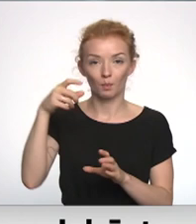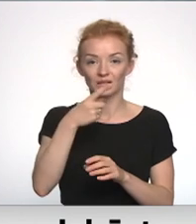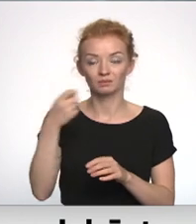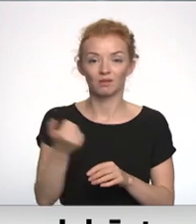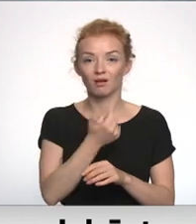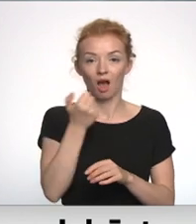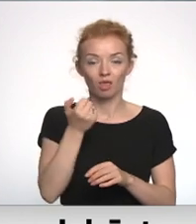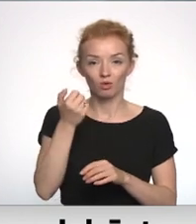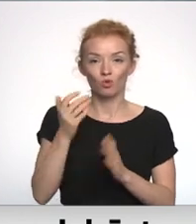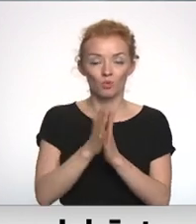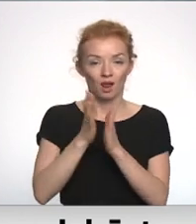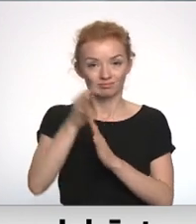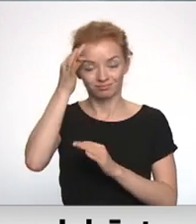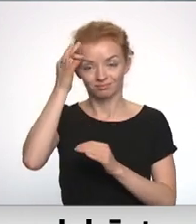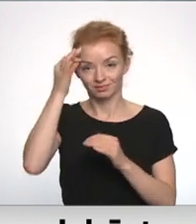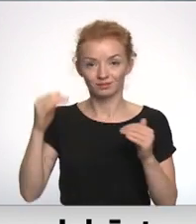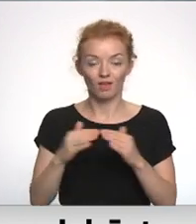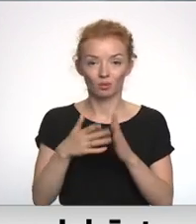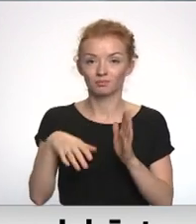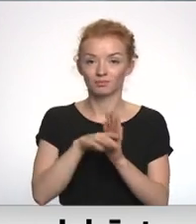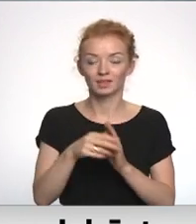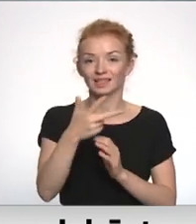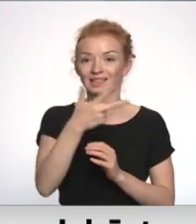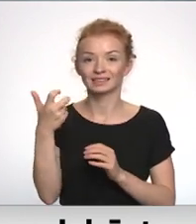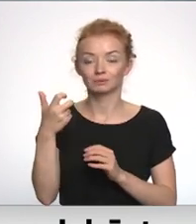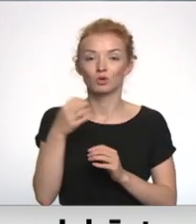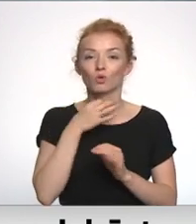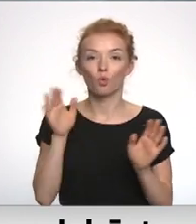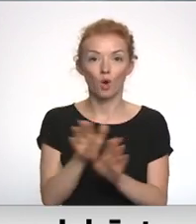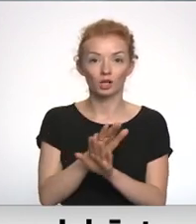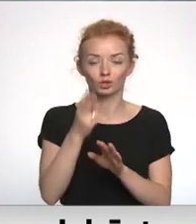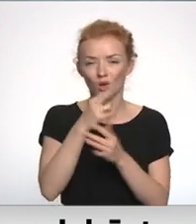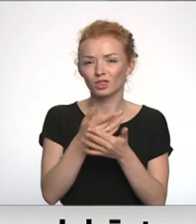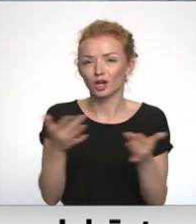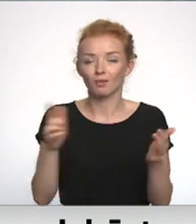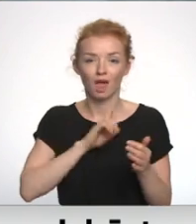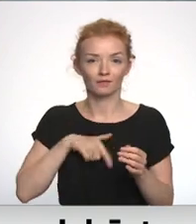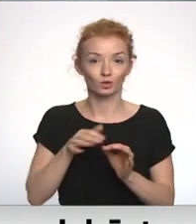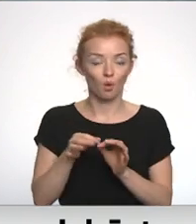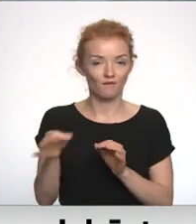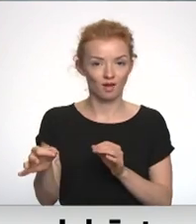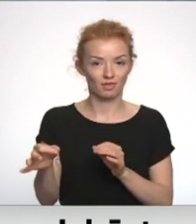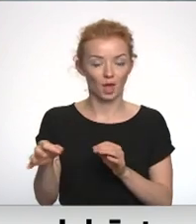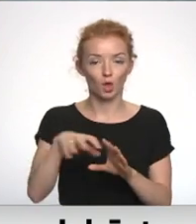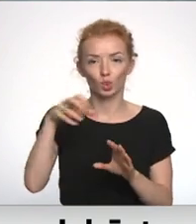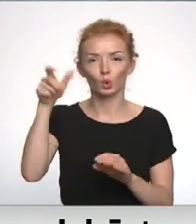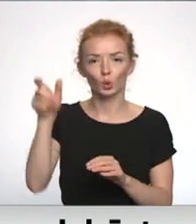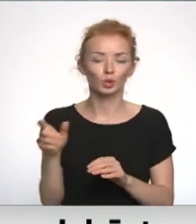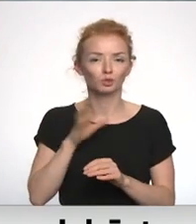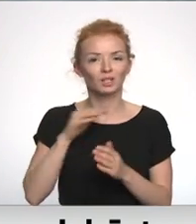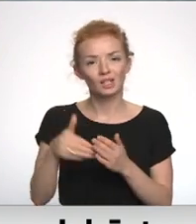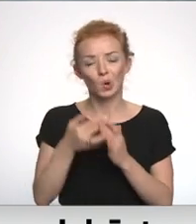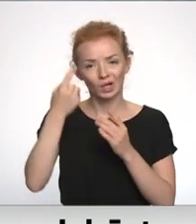Gadskārtas atceres dziesmu svētkos piedalījās vairāk nekā 300 koristu no dažādiem Latvijas novadiem. Jānis Dūmiņš bija jaunu